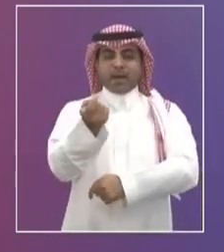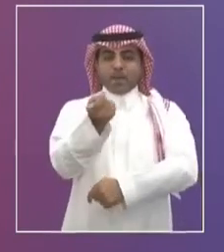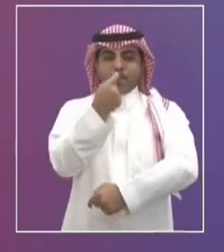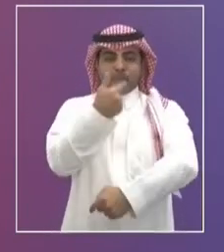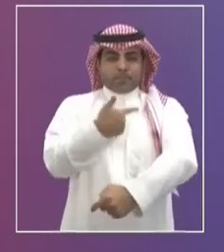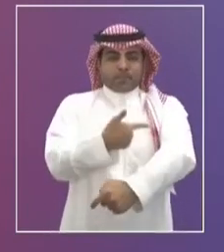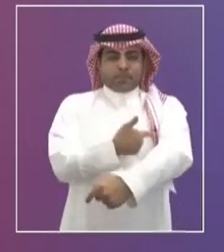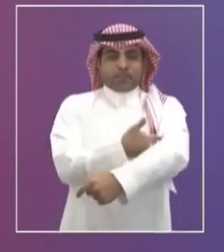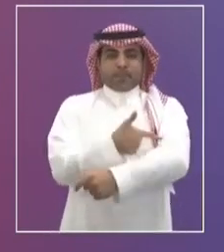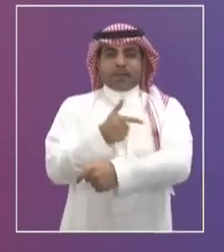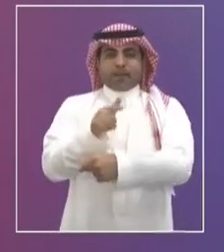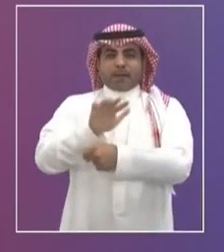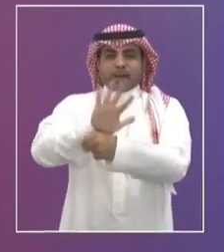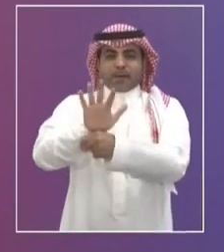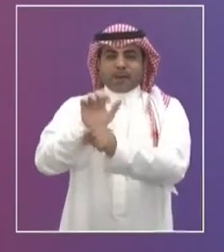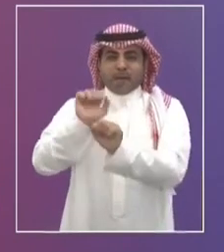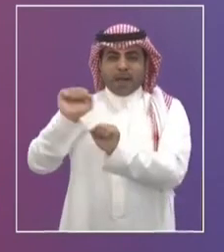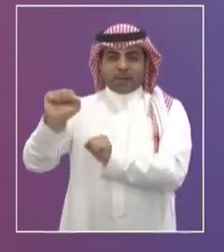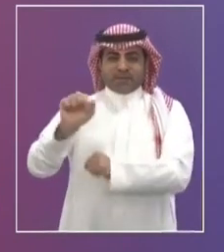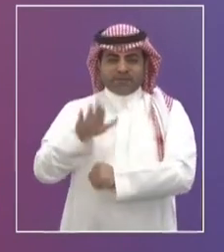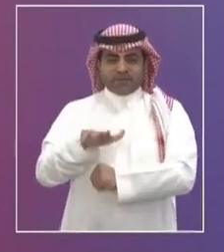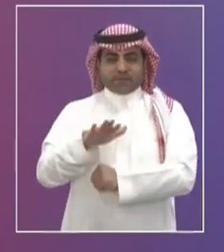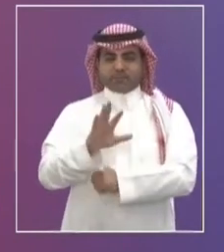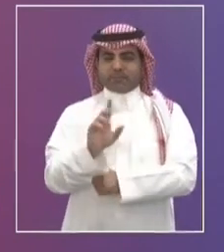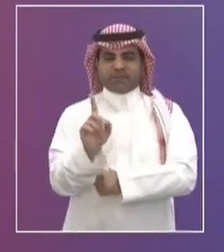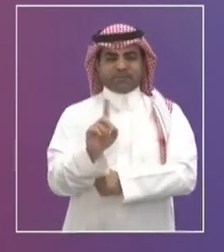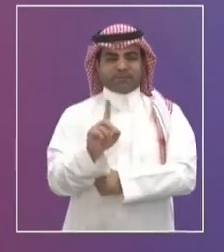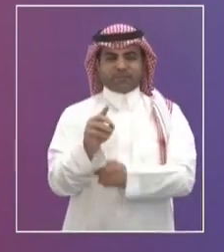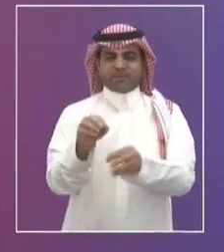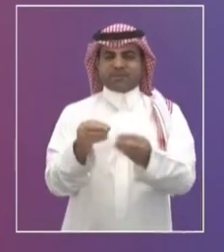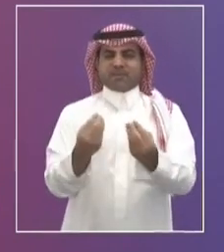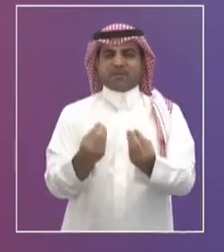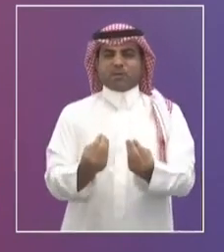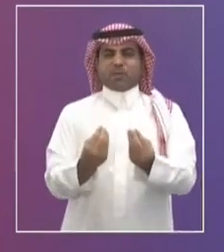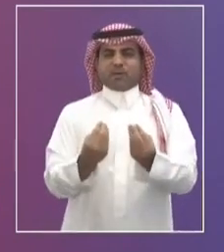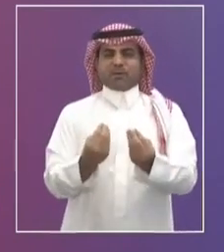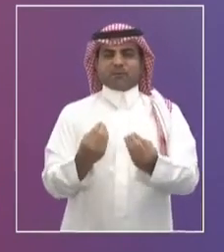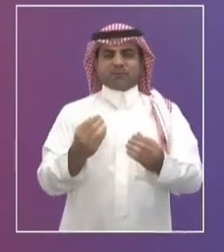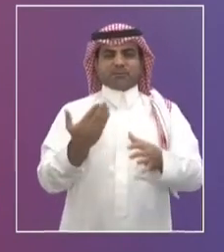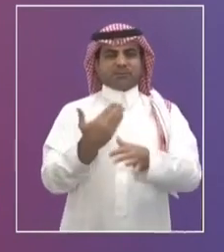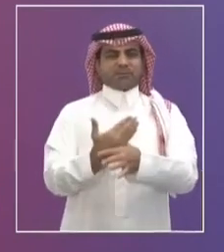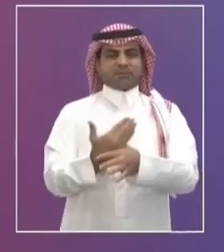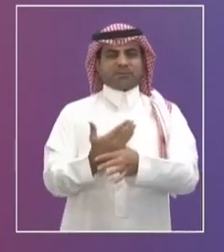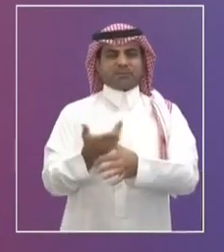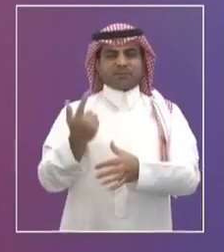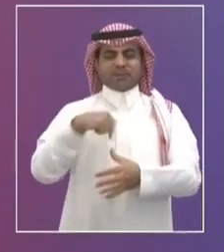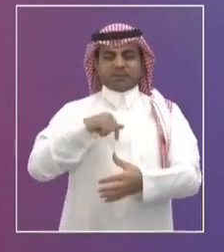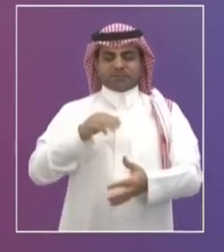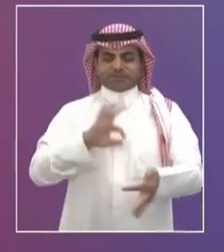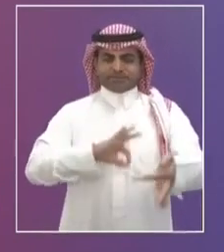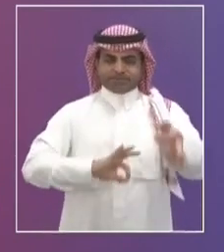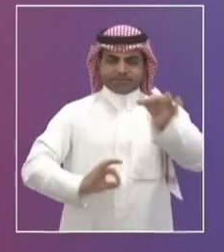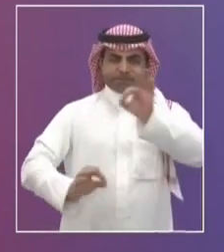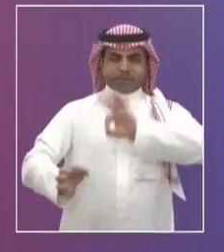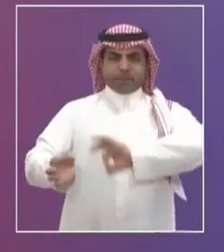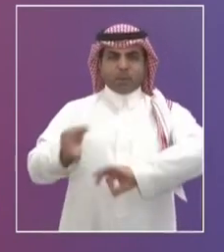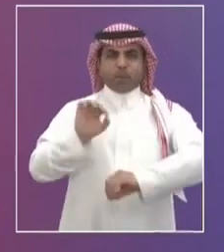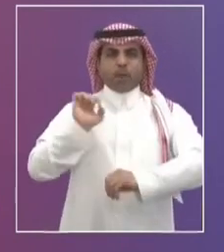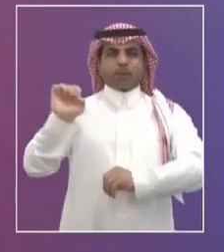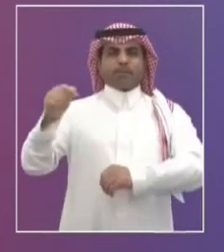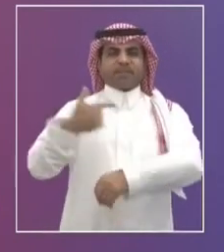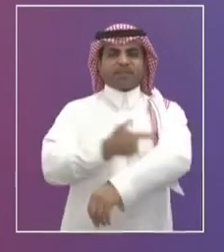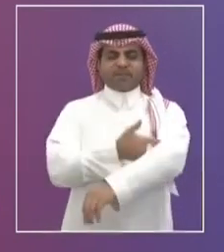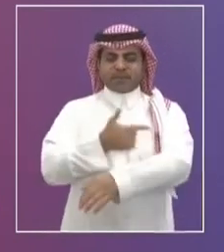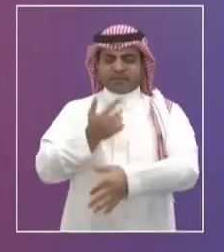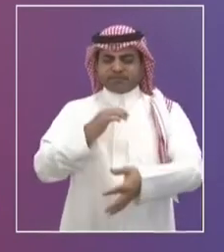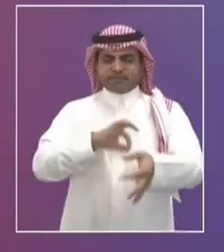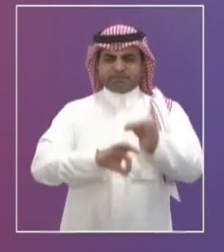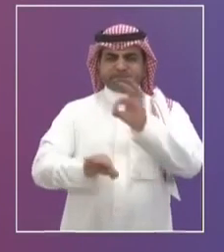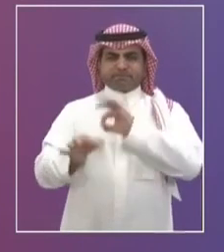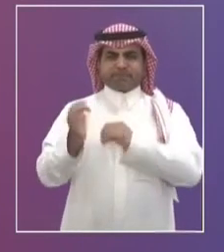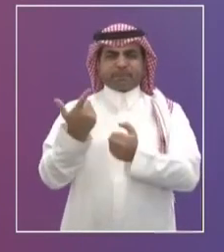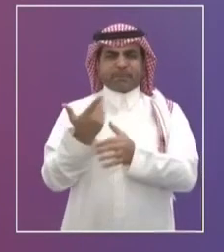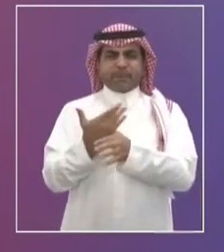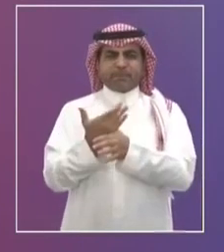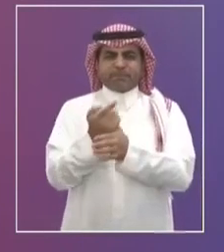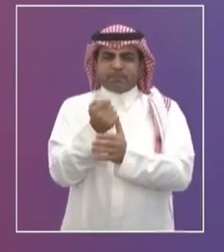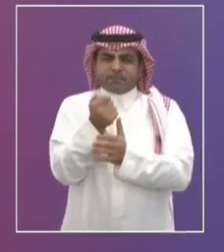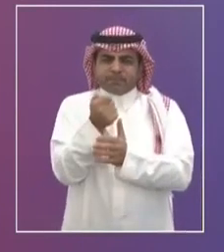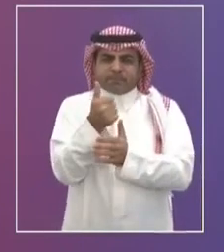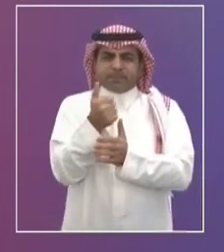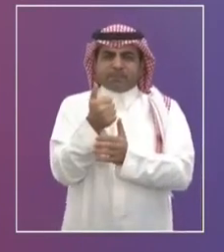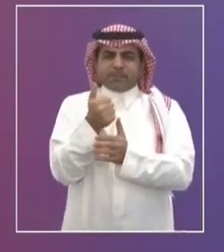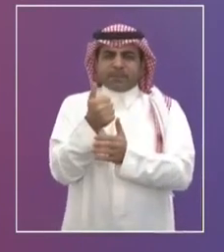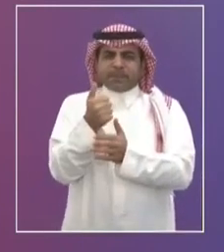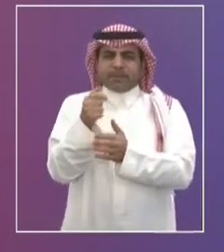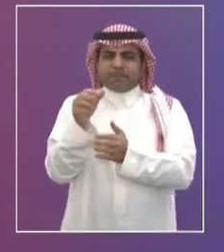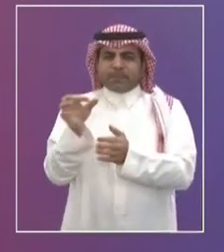موجه ومؤكد وناجح للاستخدام للفيروس، فبالتالي البروتوكولات العلاجية اللي موجودة اليوم تستخدم لأن فيها فرص